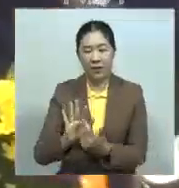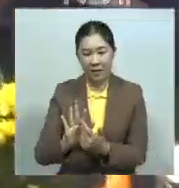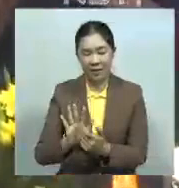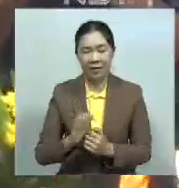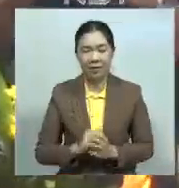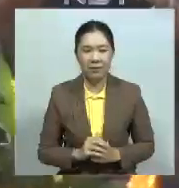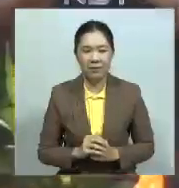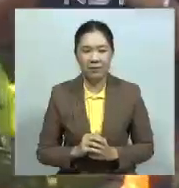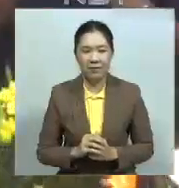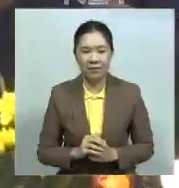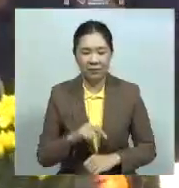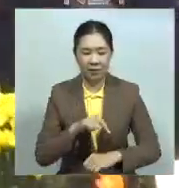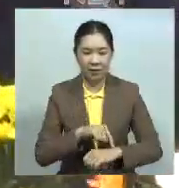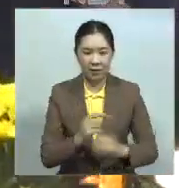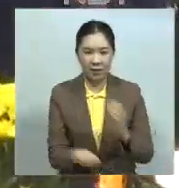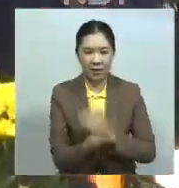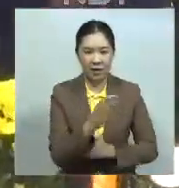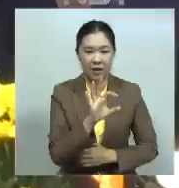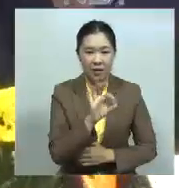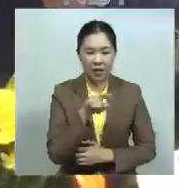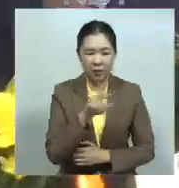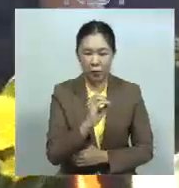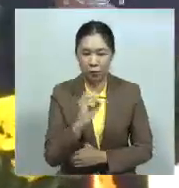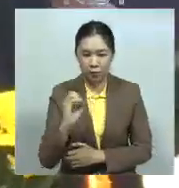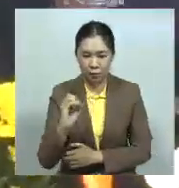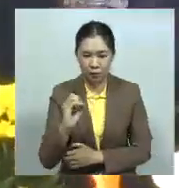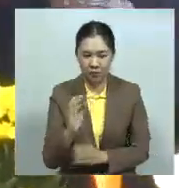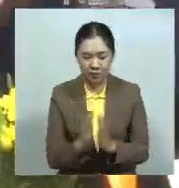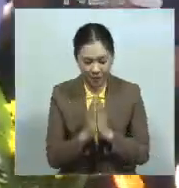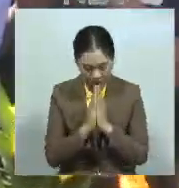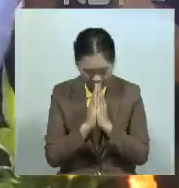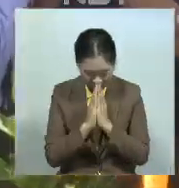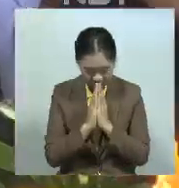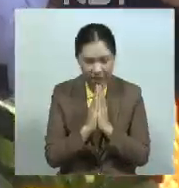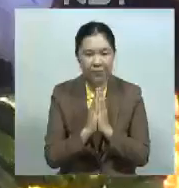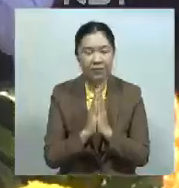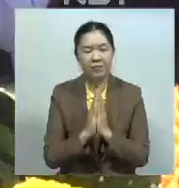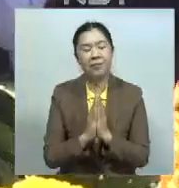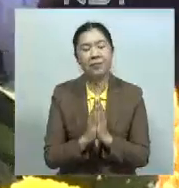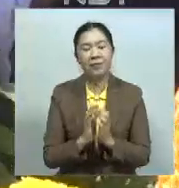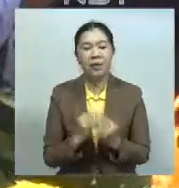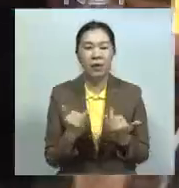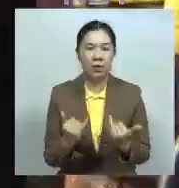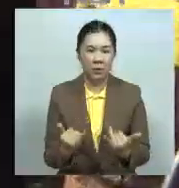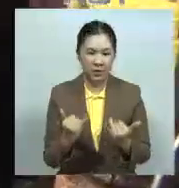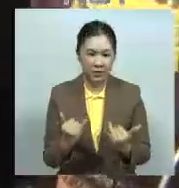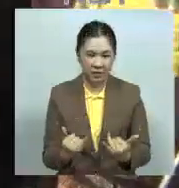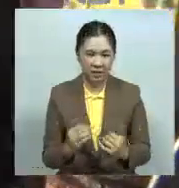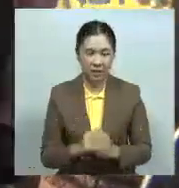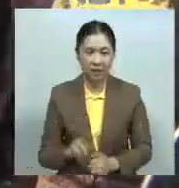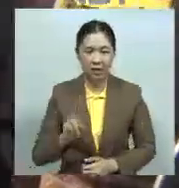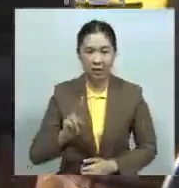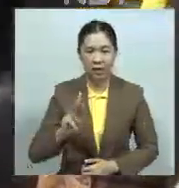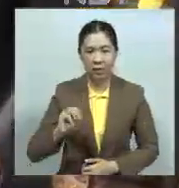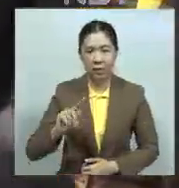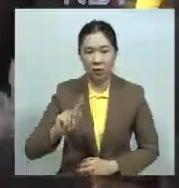ก็ถือฤกษ์เวลาดีนะคะ9:00 น.เข้าสักการะสิ่งศักดิ์สิทธิ์ประจำกระทรวงวันนี้นะคะท่านรัฐมนตรีโ